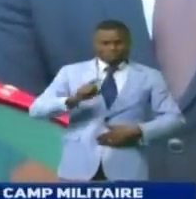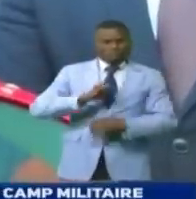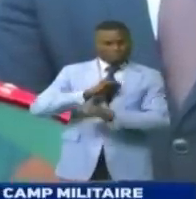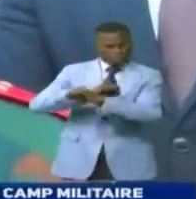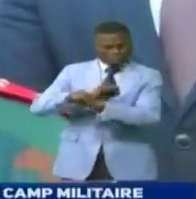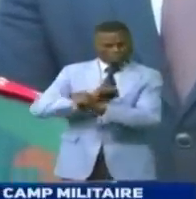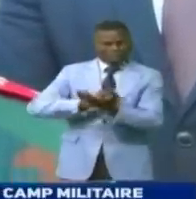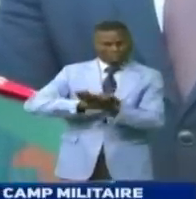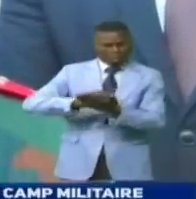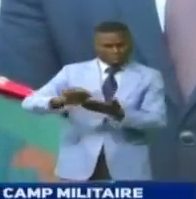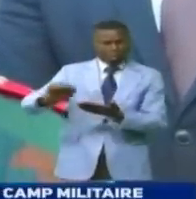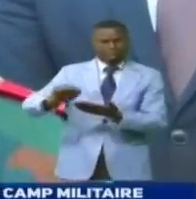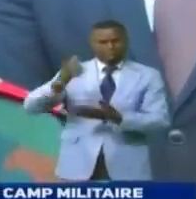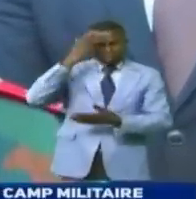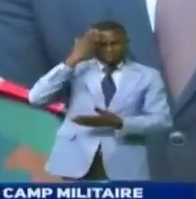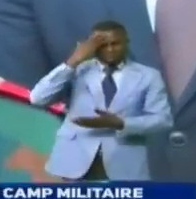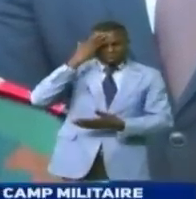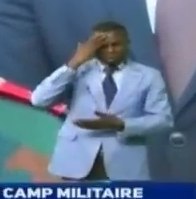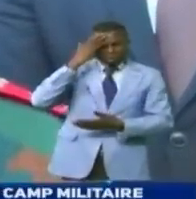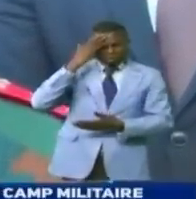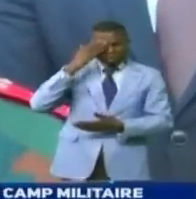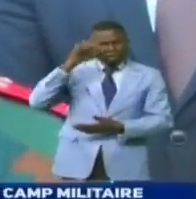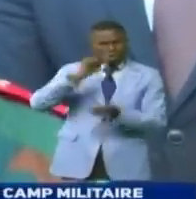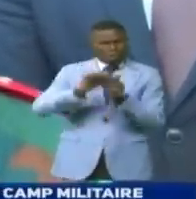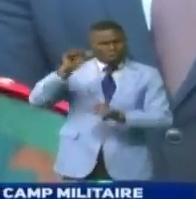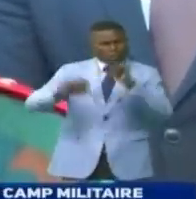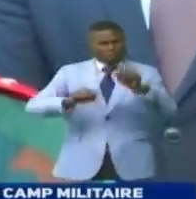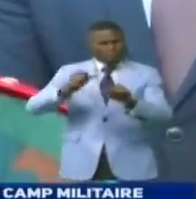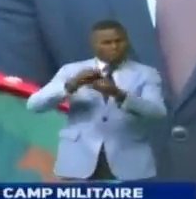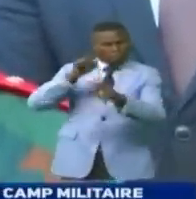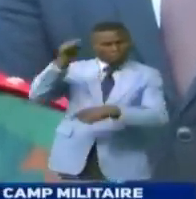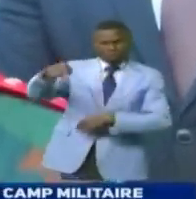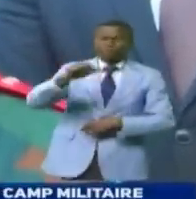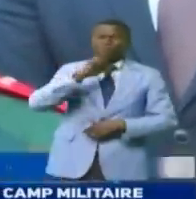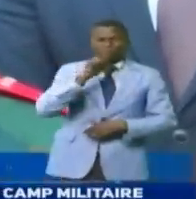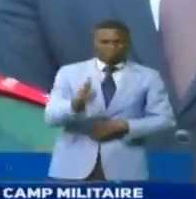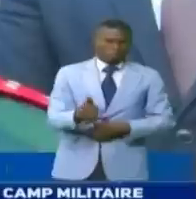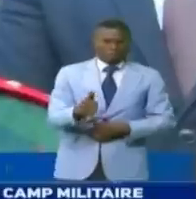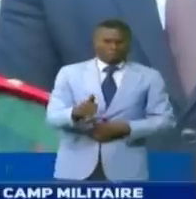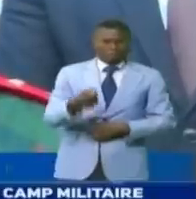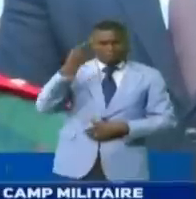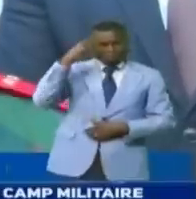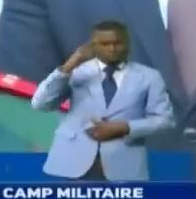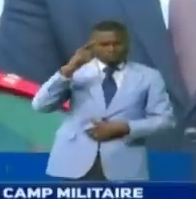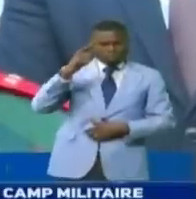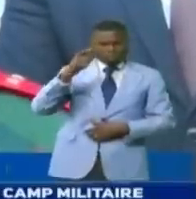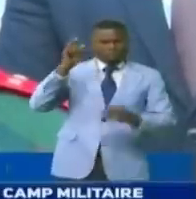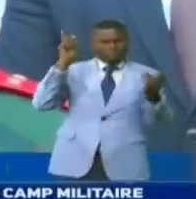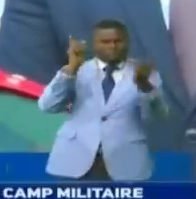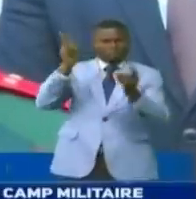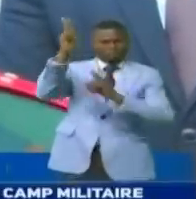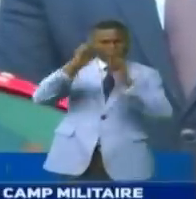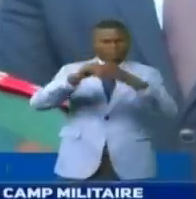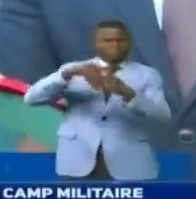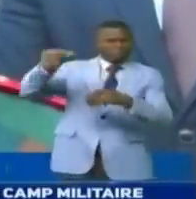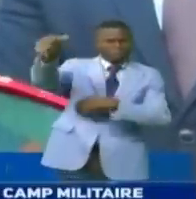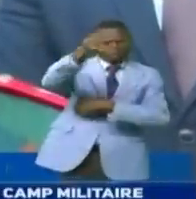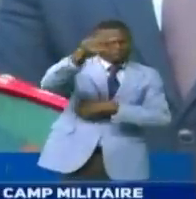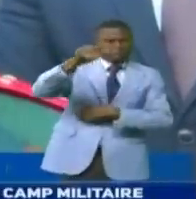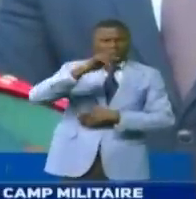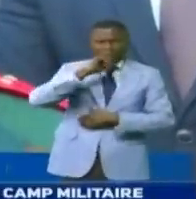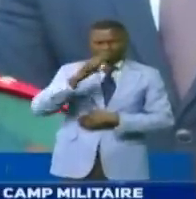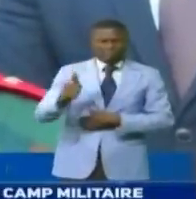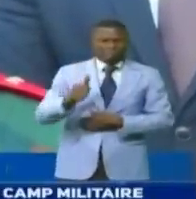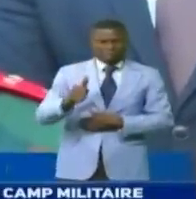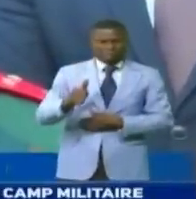assainir et nous rassurer que rien de mal ne pourrait sortir du camp Kokolo pour aller, n'est-ce pas, entacher une